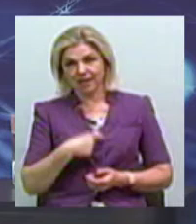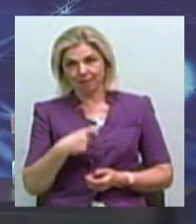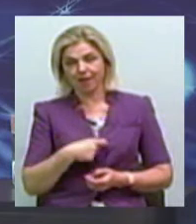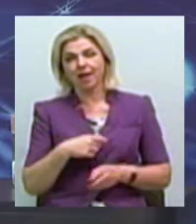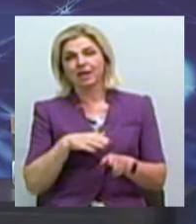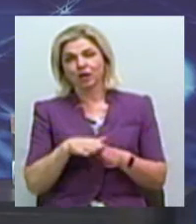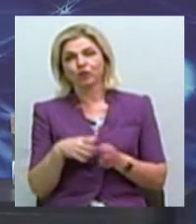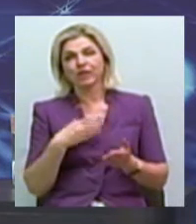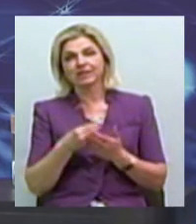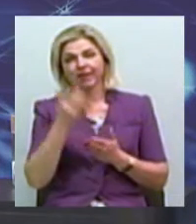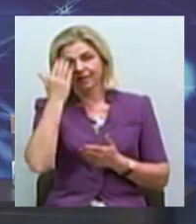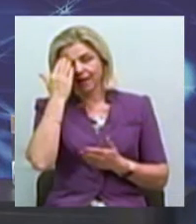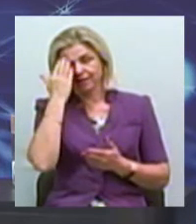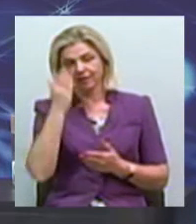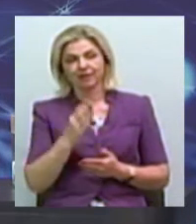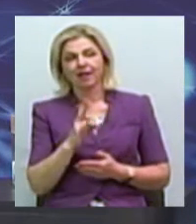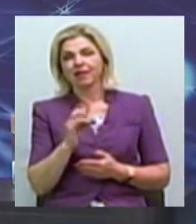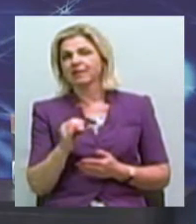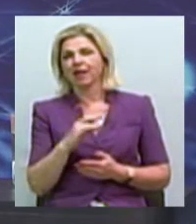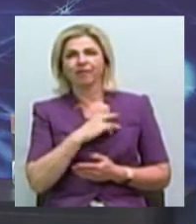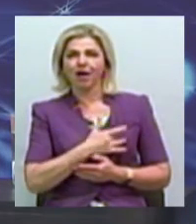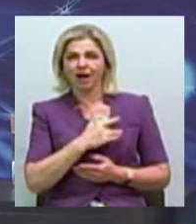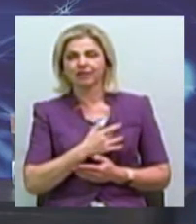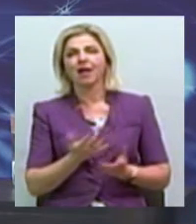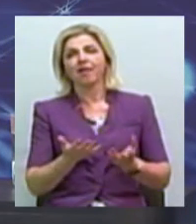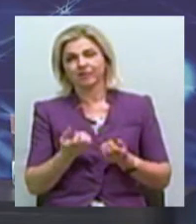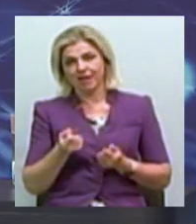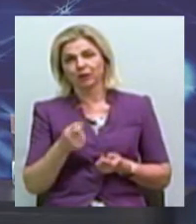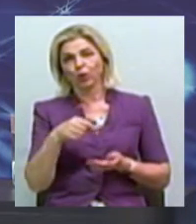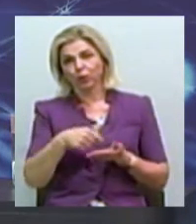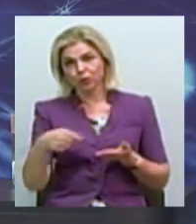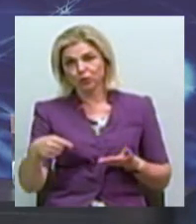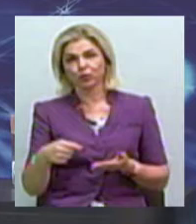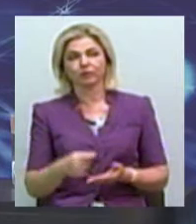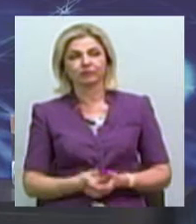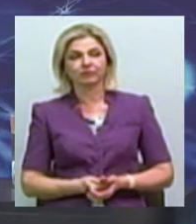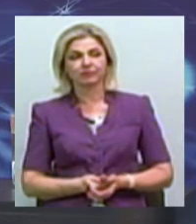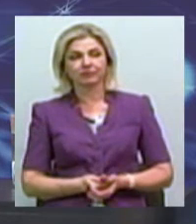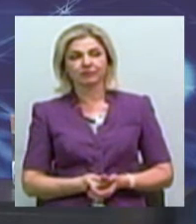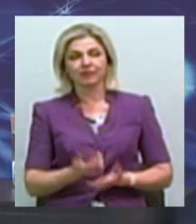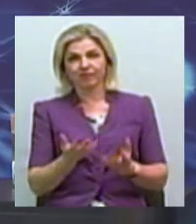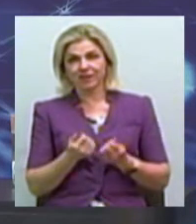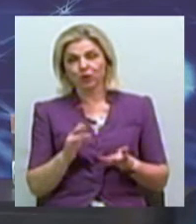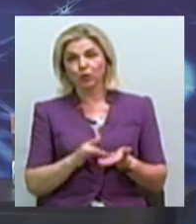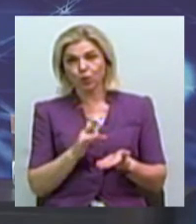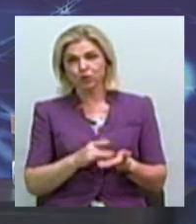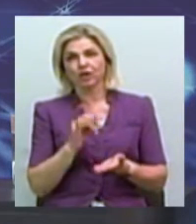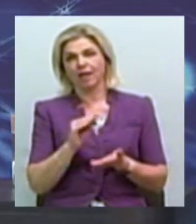свій талант, не вагатися, а брати ручку, брати зошит і